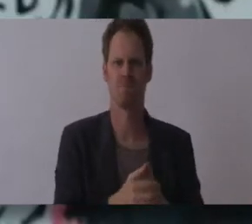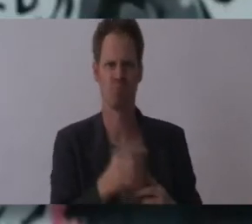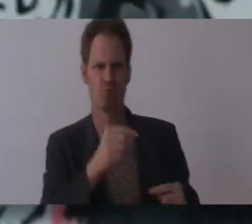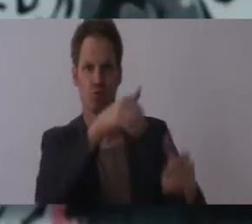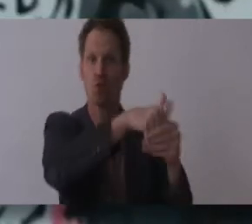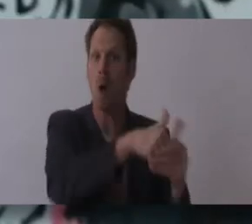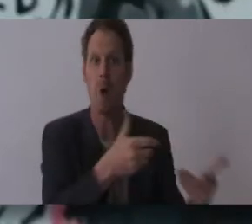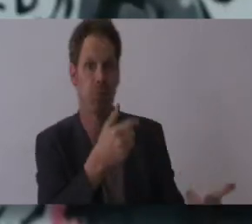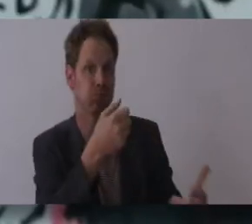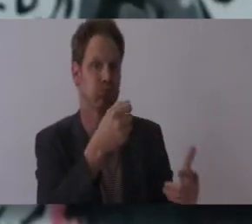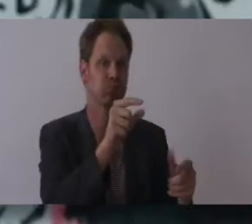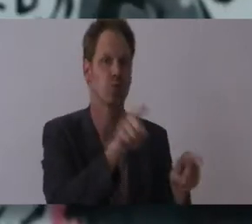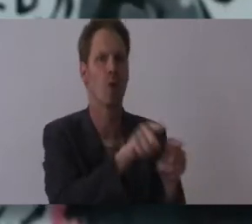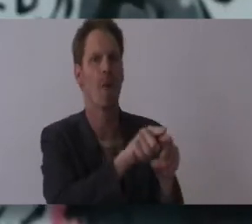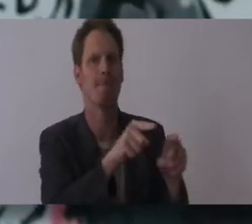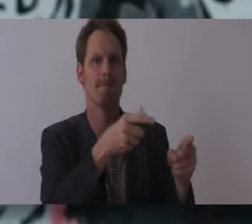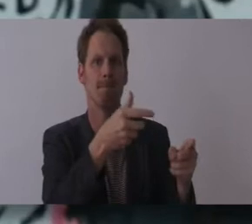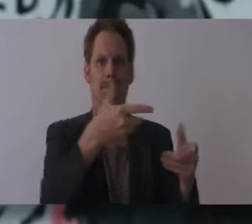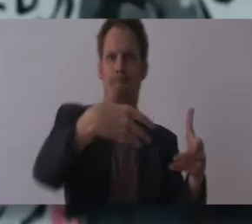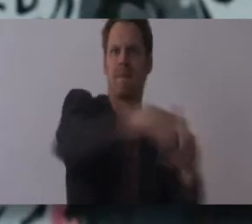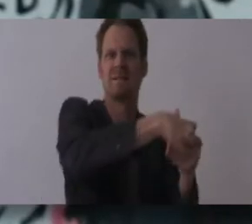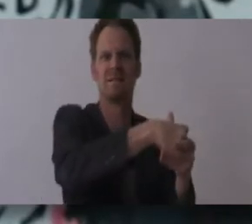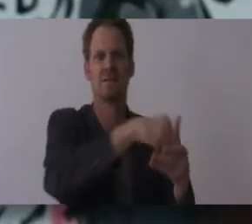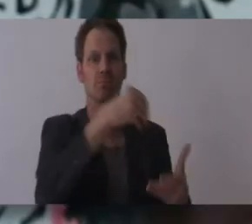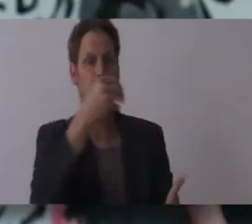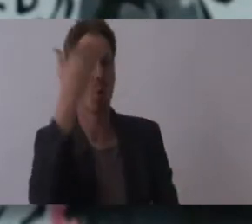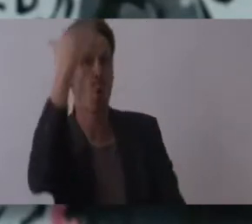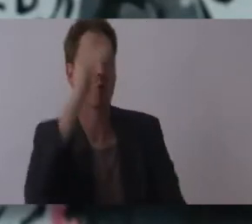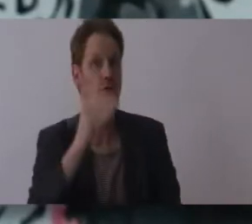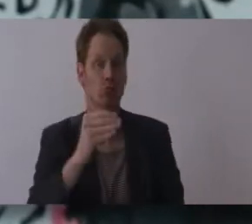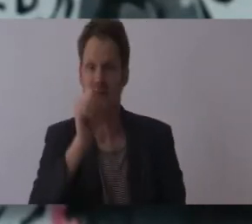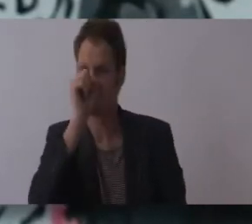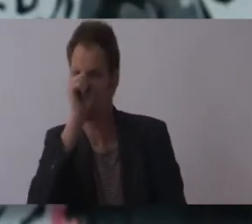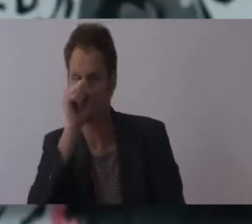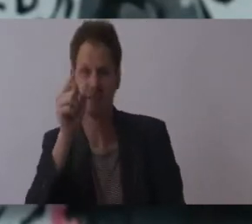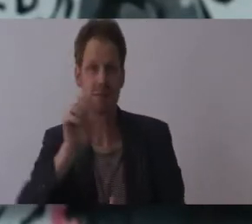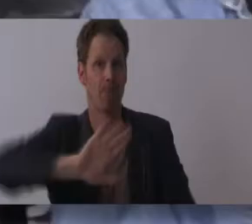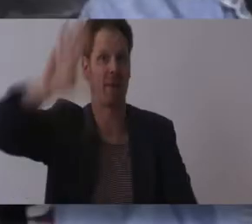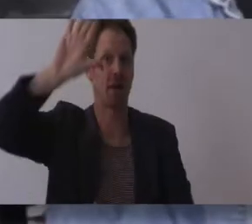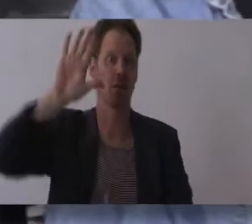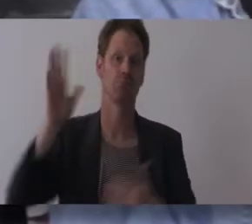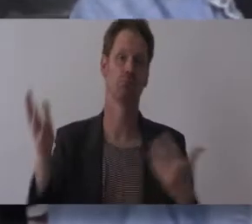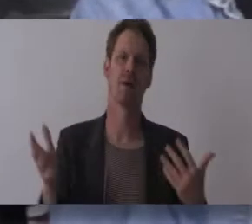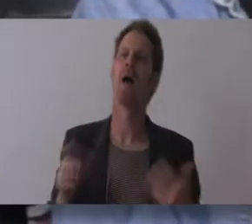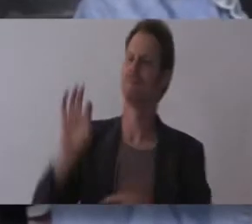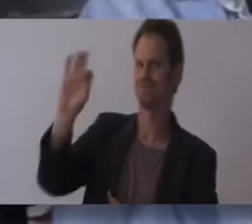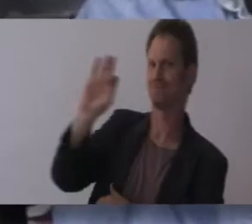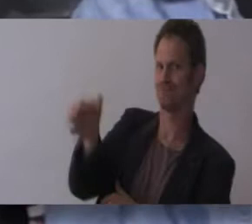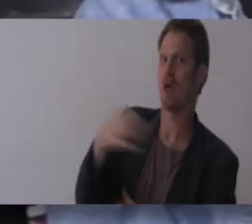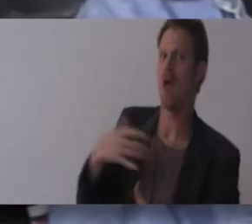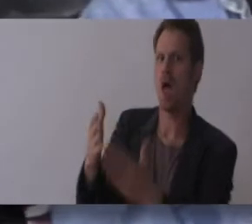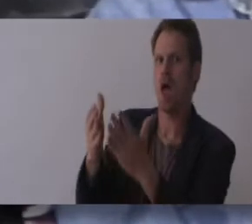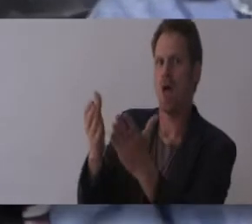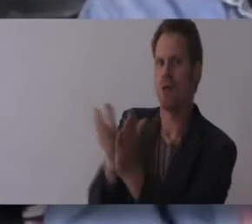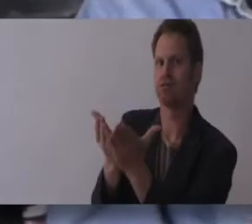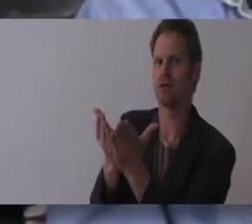des choses à faire participer, d'autres types de sexualité ? Alors, comme on l'explique dans le